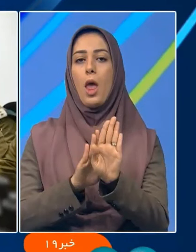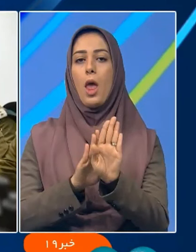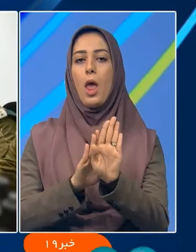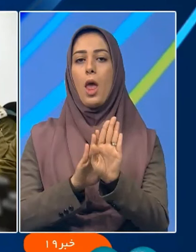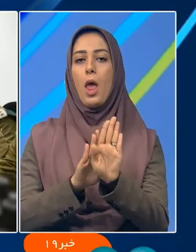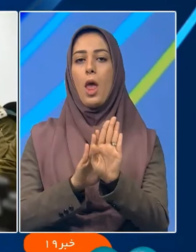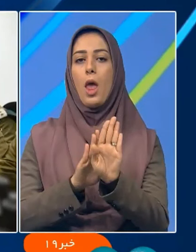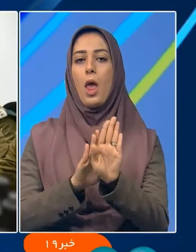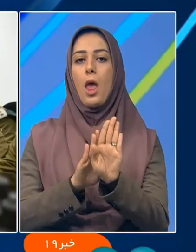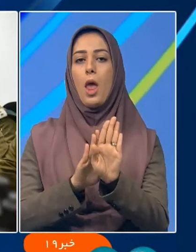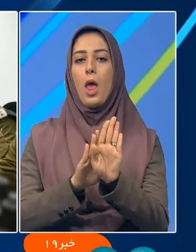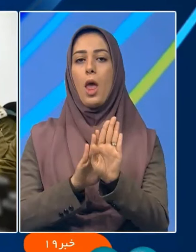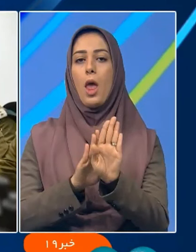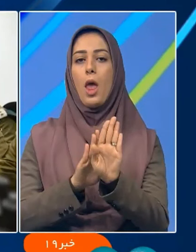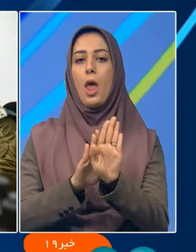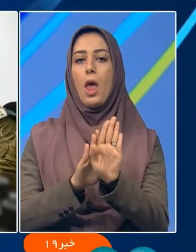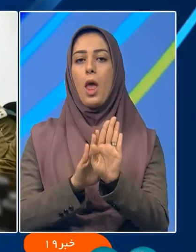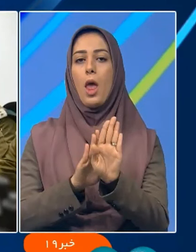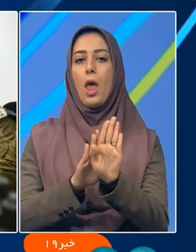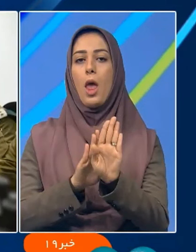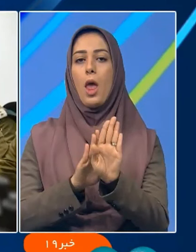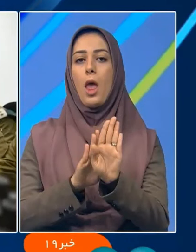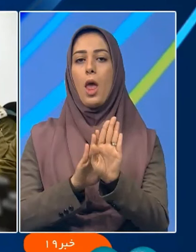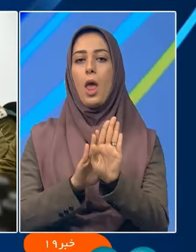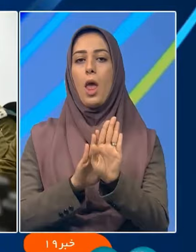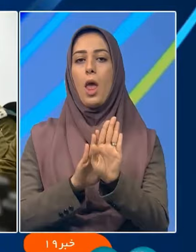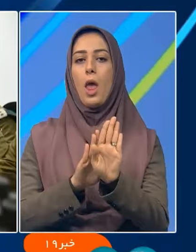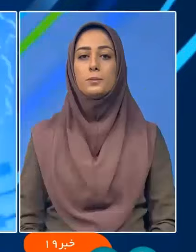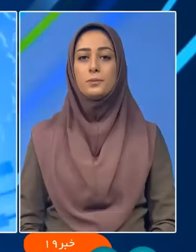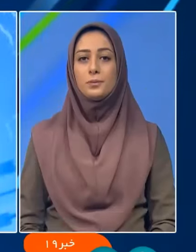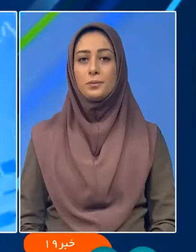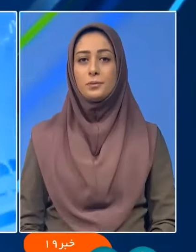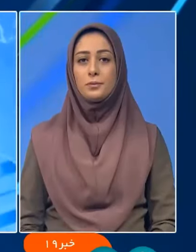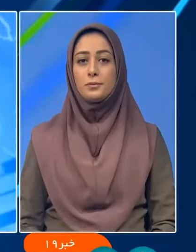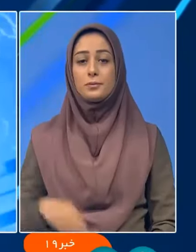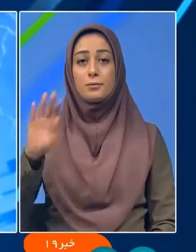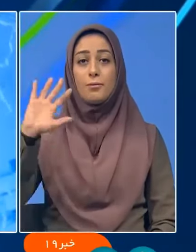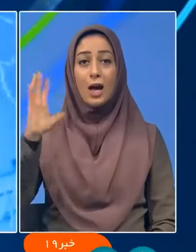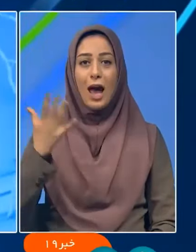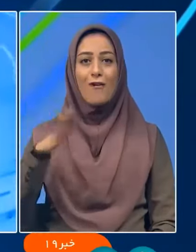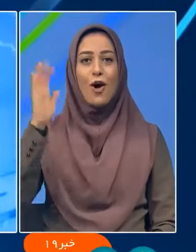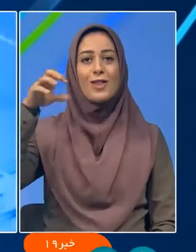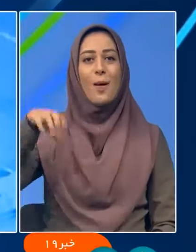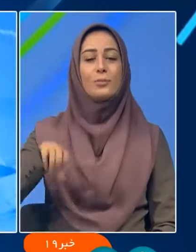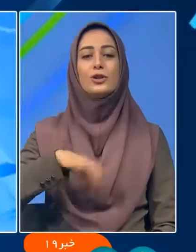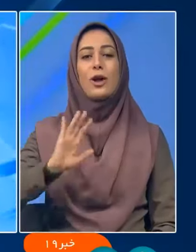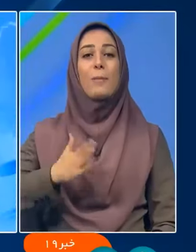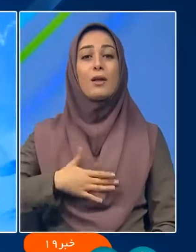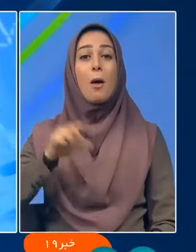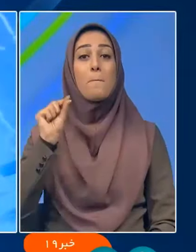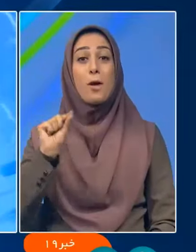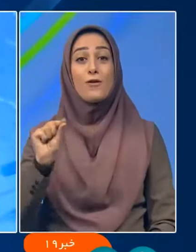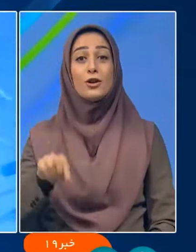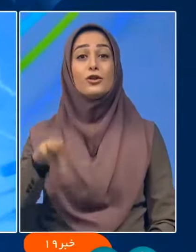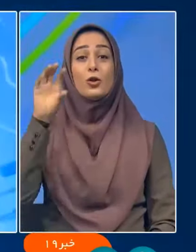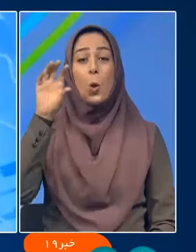حمایت کردند. دمای هوا در بیشتر مناطق کشور به